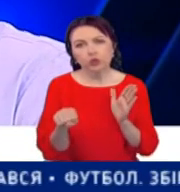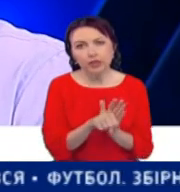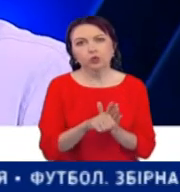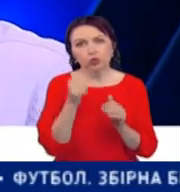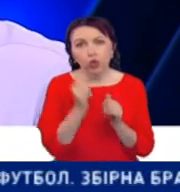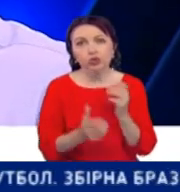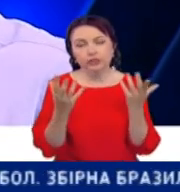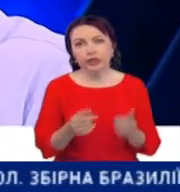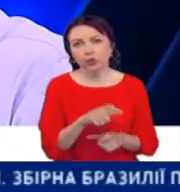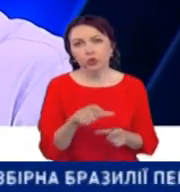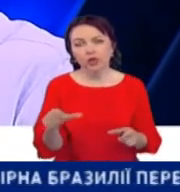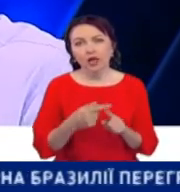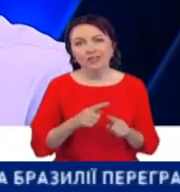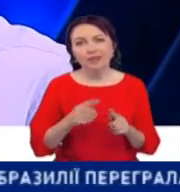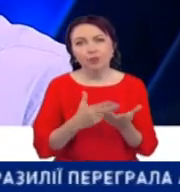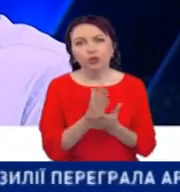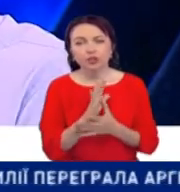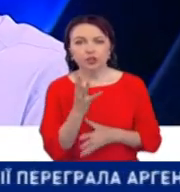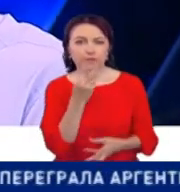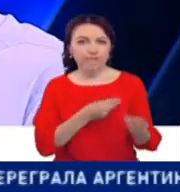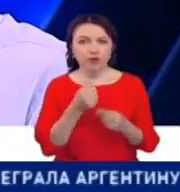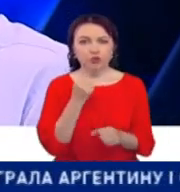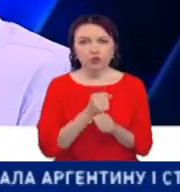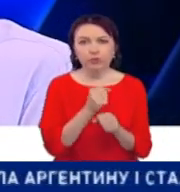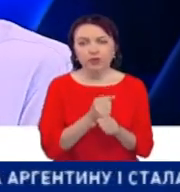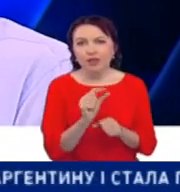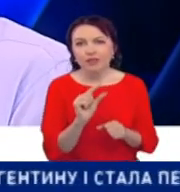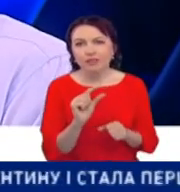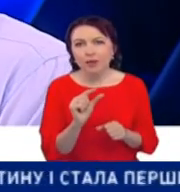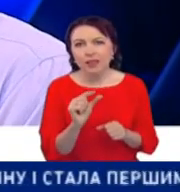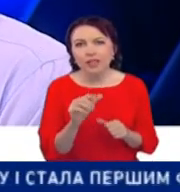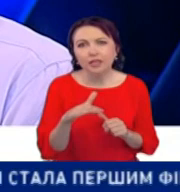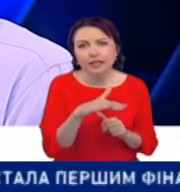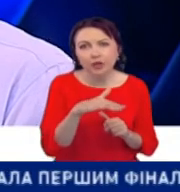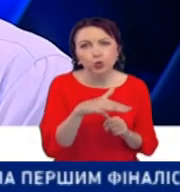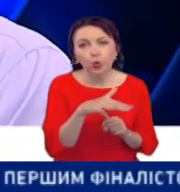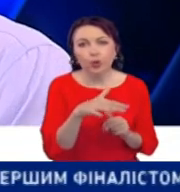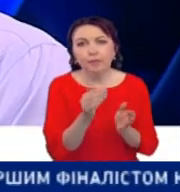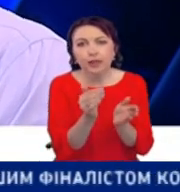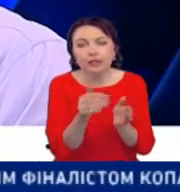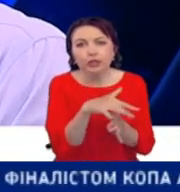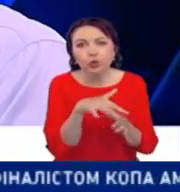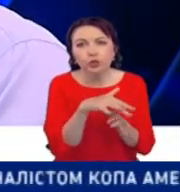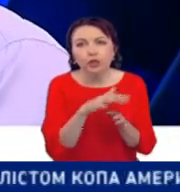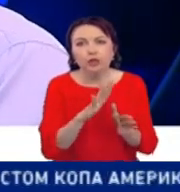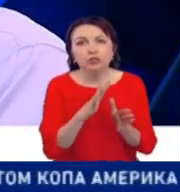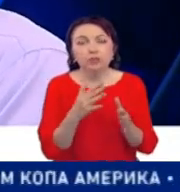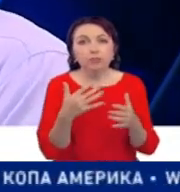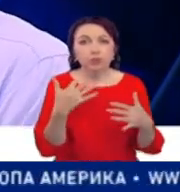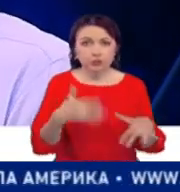цей політичний такий фарс, зроблений на маленькому там, на маленькій частині території, який, ну, тільки послаблює